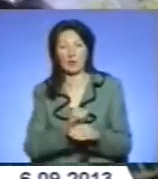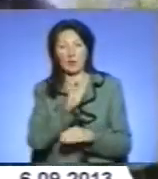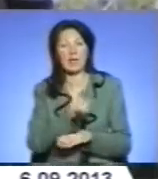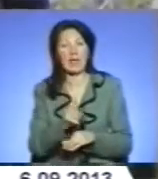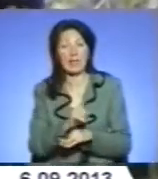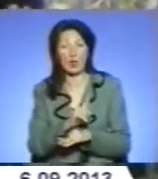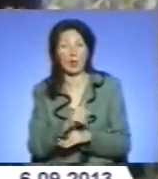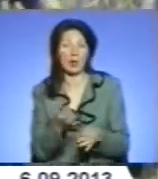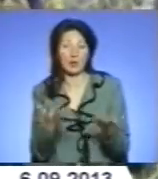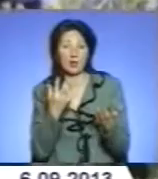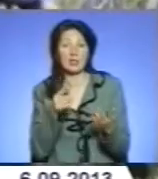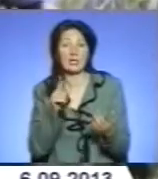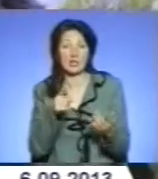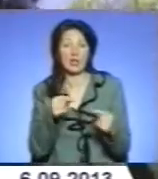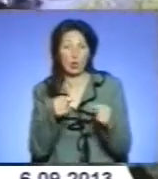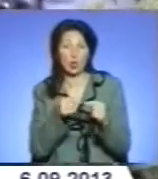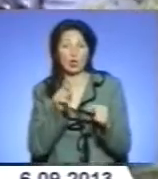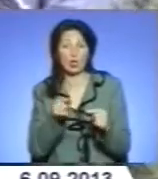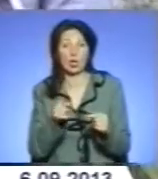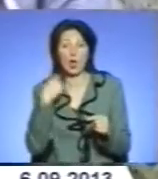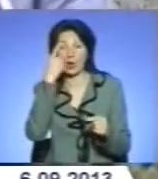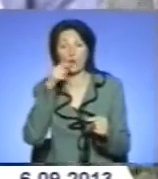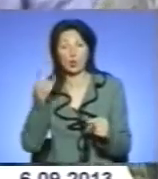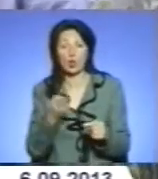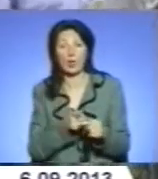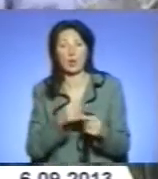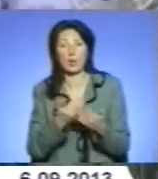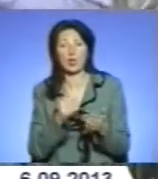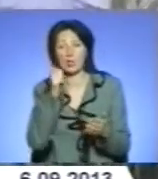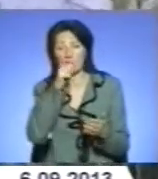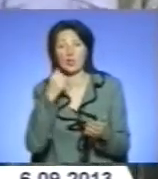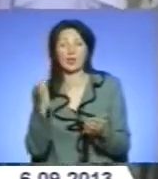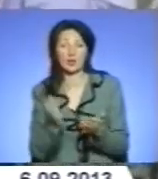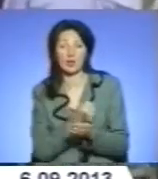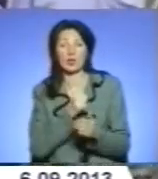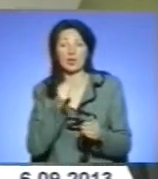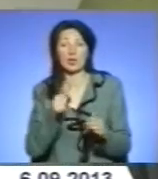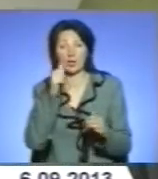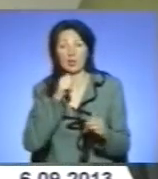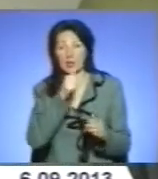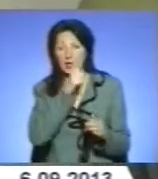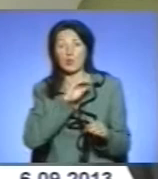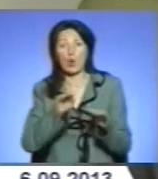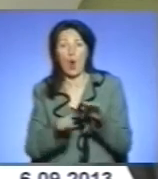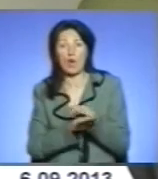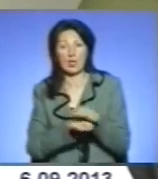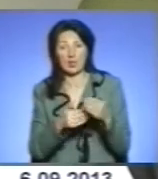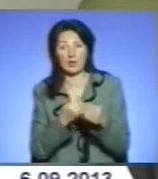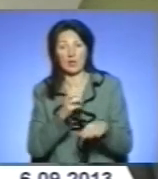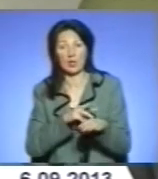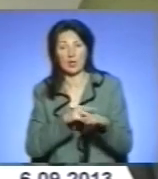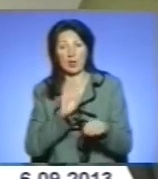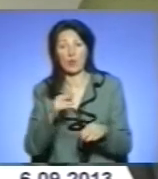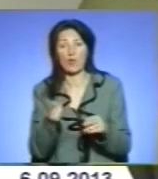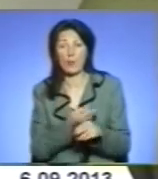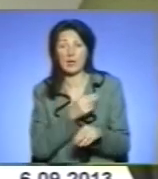це саме та особа, якій майже рік вдавалося скриватися від правосуддя за вчинення важкого злочину. Ну, він був фактично без певного місця проживання,